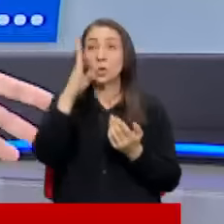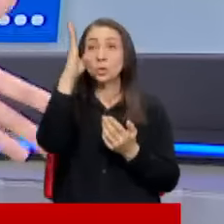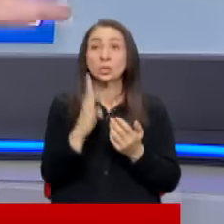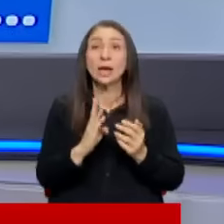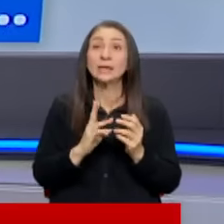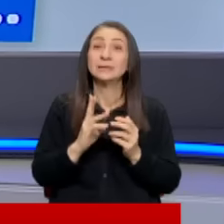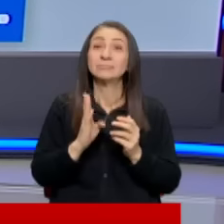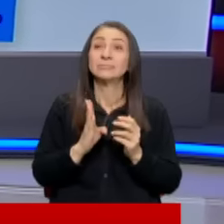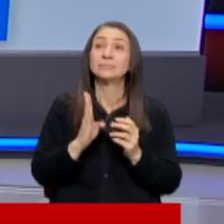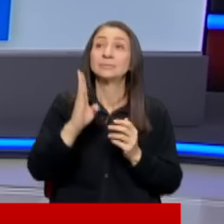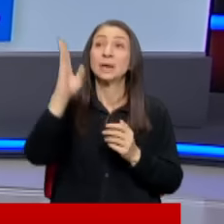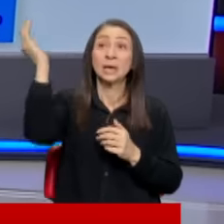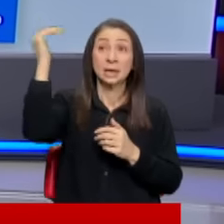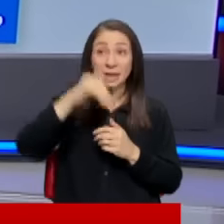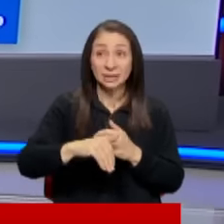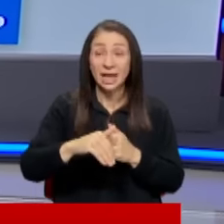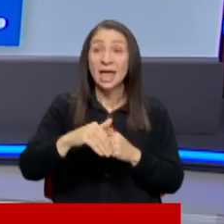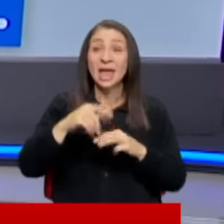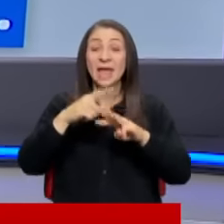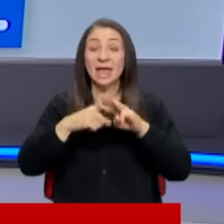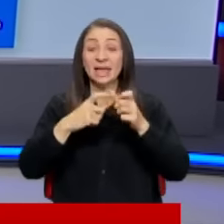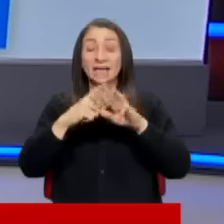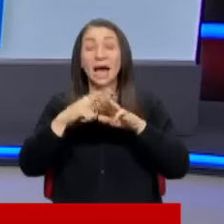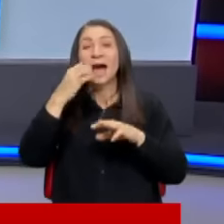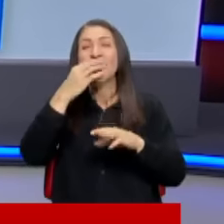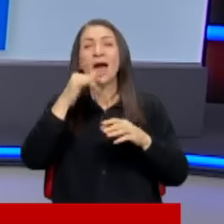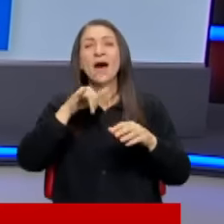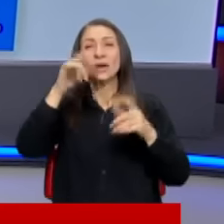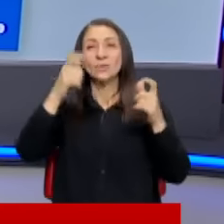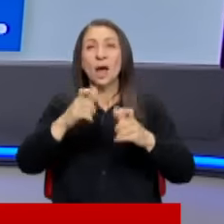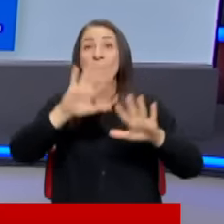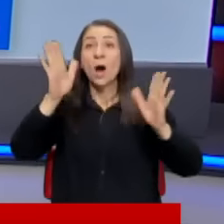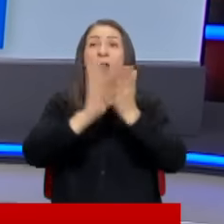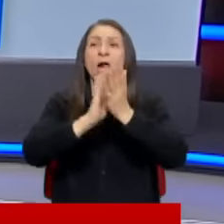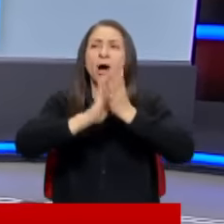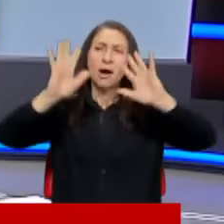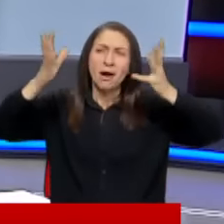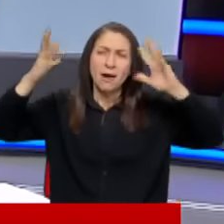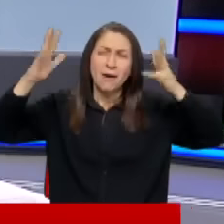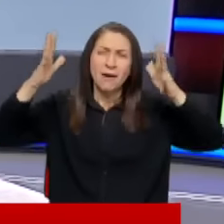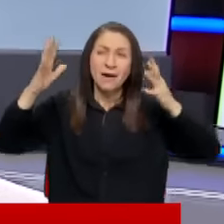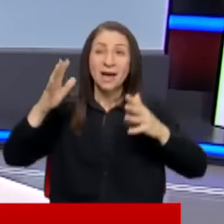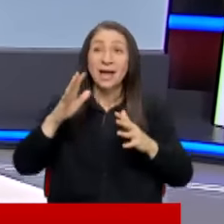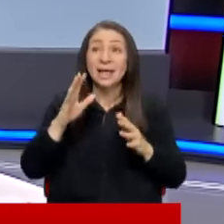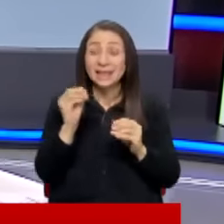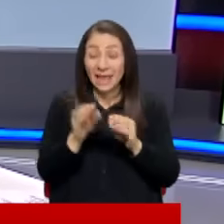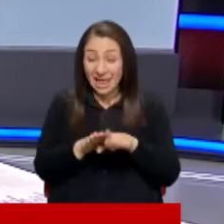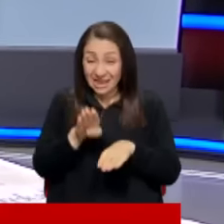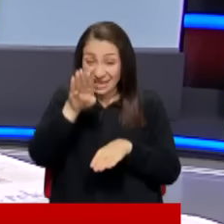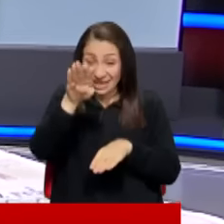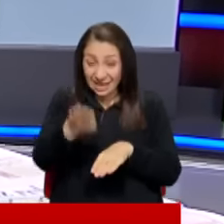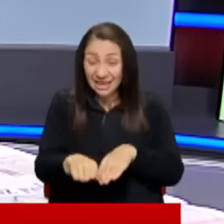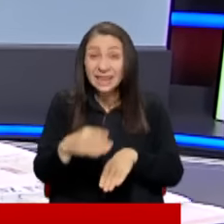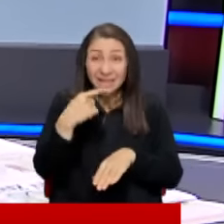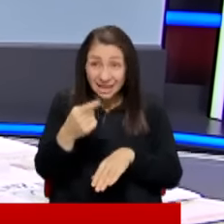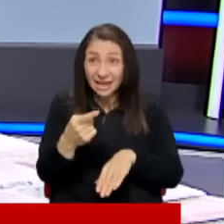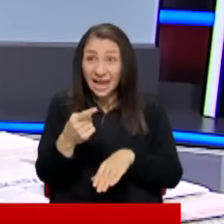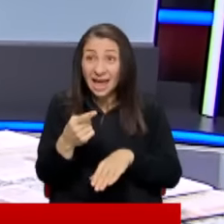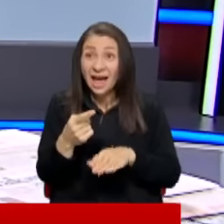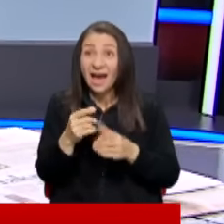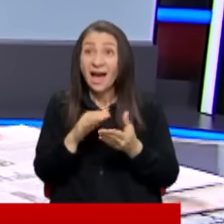gitti, uzaydan döndü. Esenboğa Havalimanı'nda da coşkuyla karşılandı. Ayağının tozuyla denir ya,